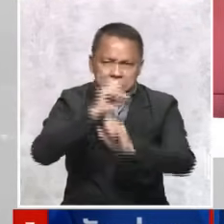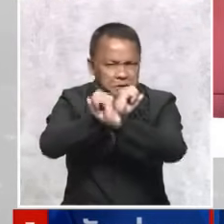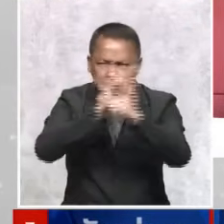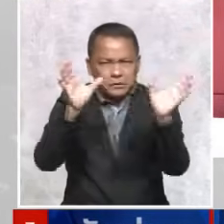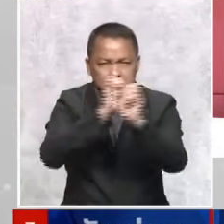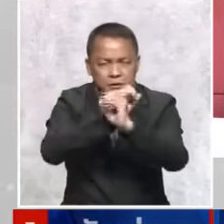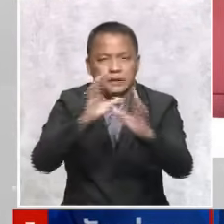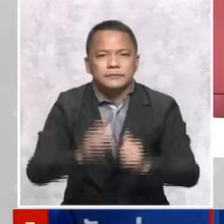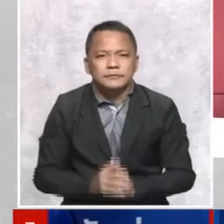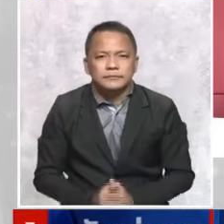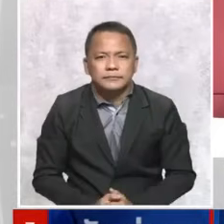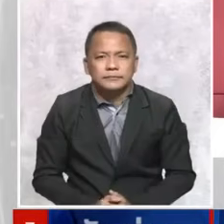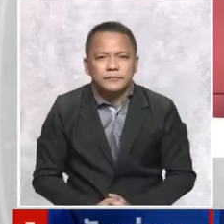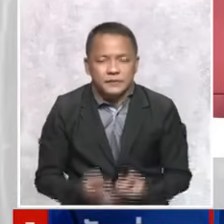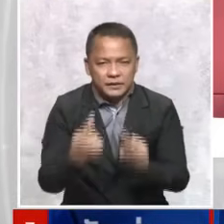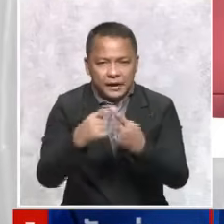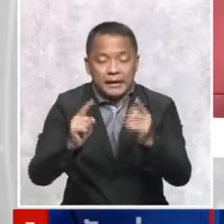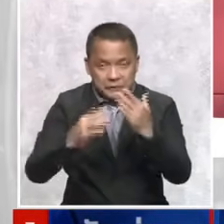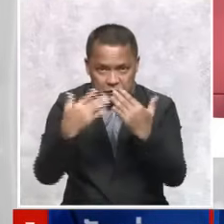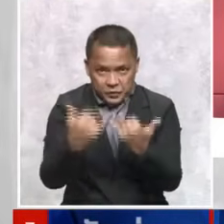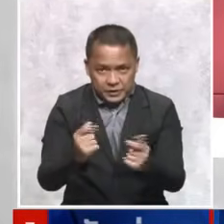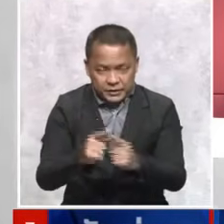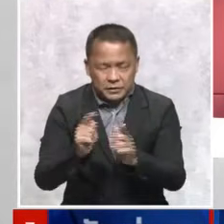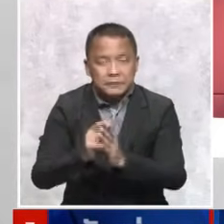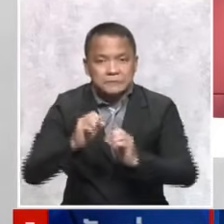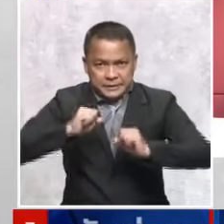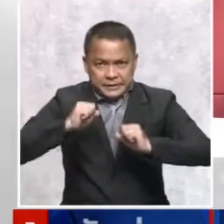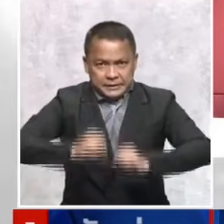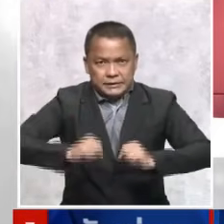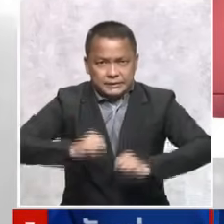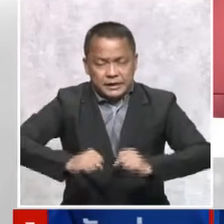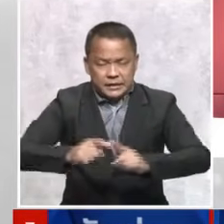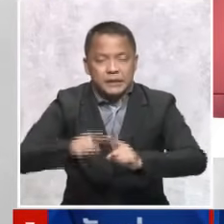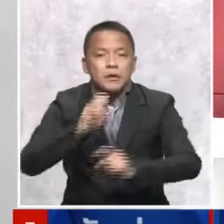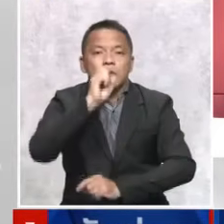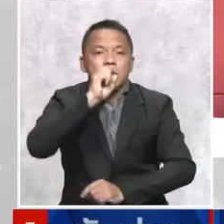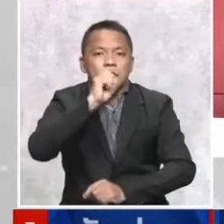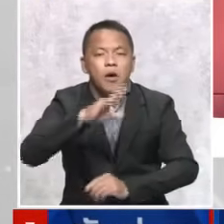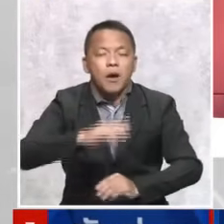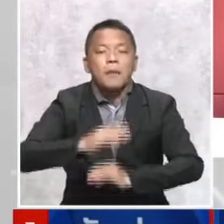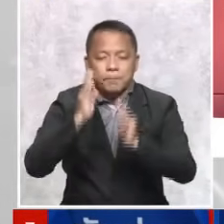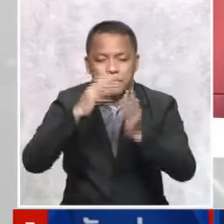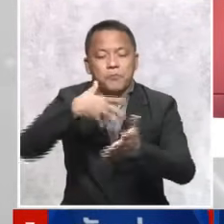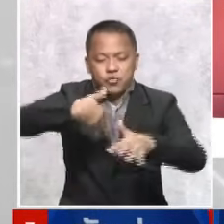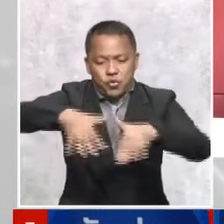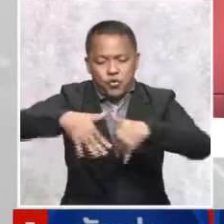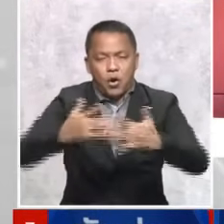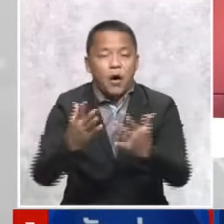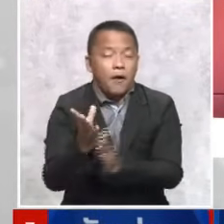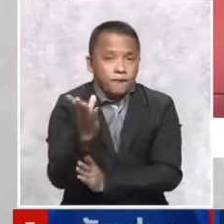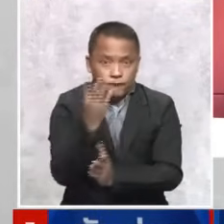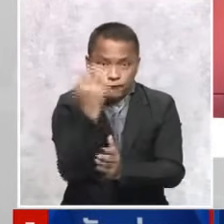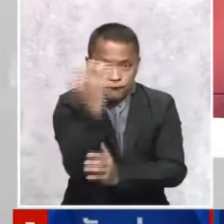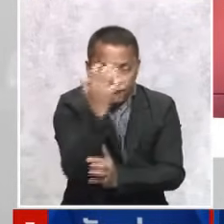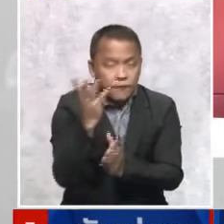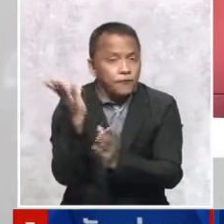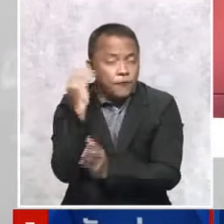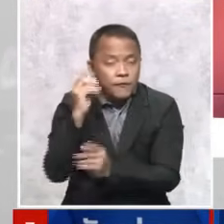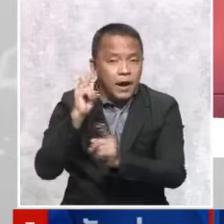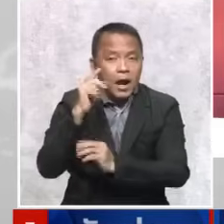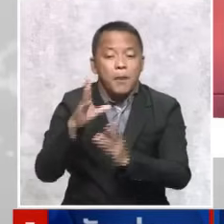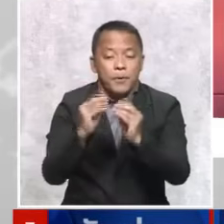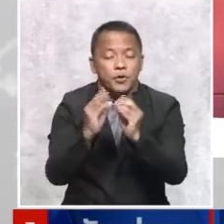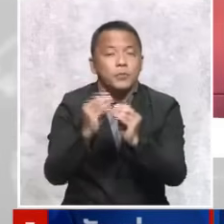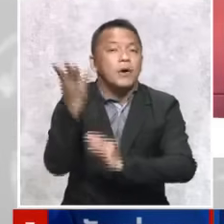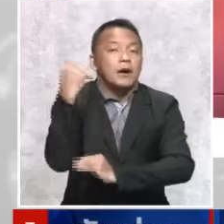นแต่ครั้งล่าสุดนี้นะคะมีความมั่นใจจึงได้แจ้งให้กับประชาชนรอฟังข่าวหลังจากการประชุมที่กาตา